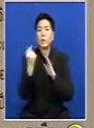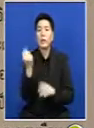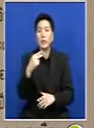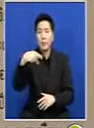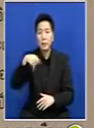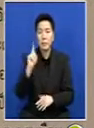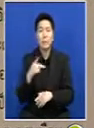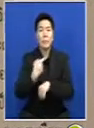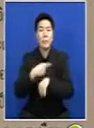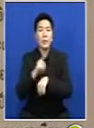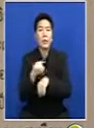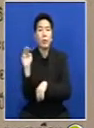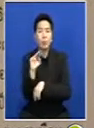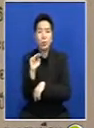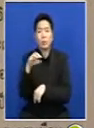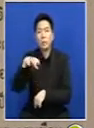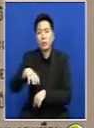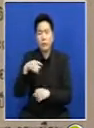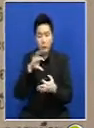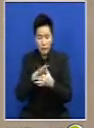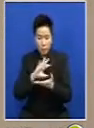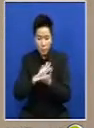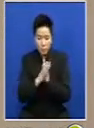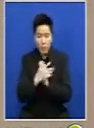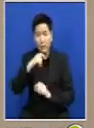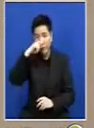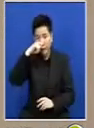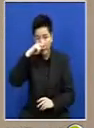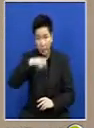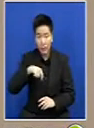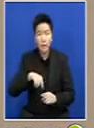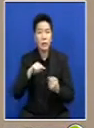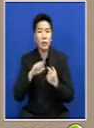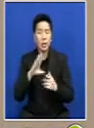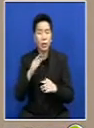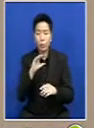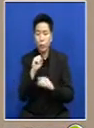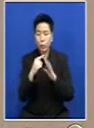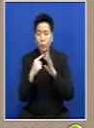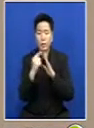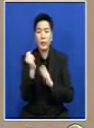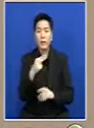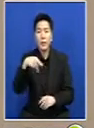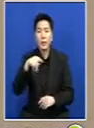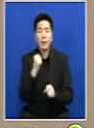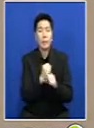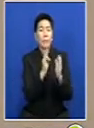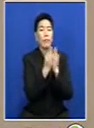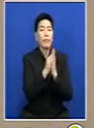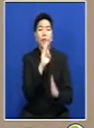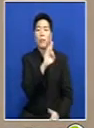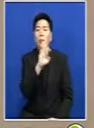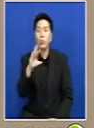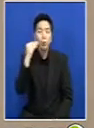ประธานมูลนิธิมวลมหาประชาชนเพื่อการปฏิรูปประเทศไทยคุณสุเทพออกมาจัดรายการผ่าน Facebook Live ครับจัดทุกวันเล